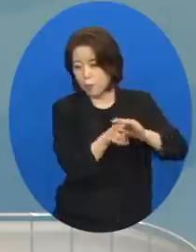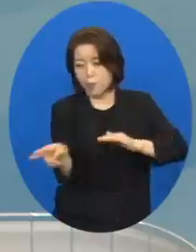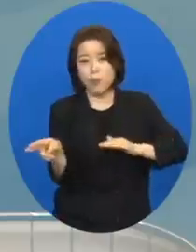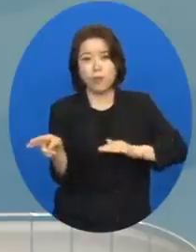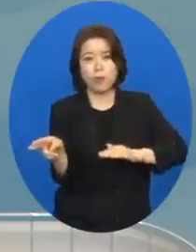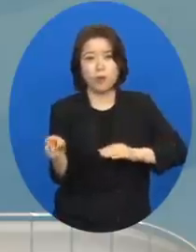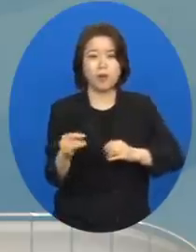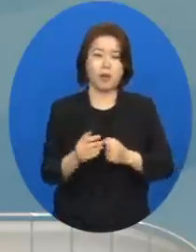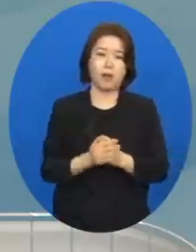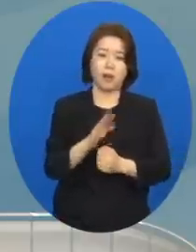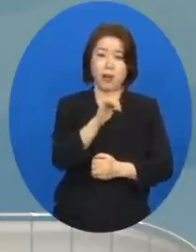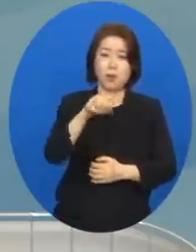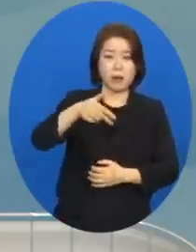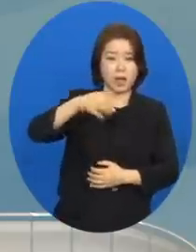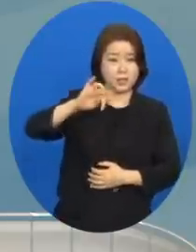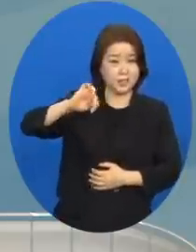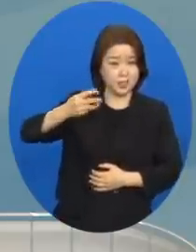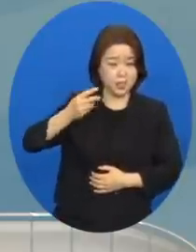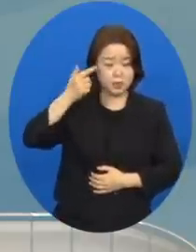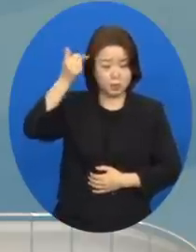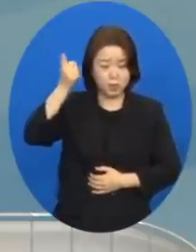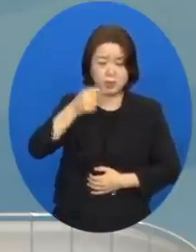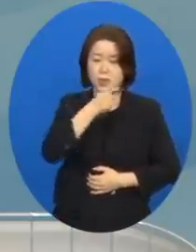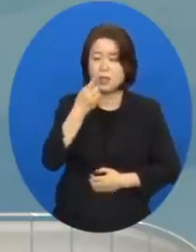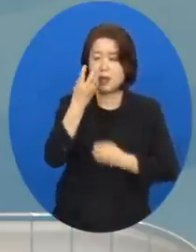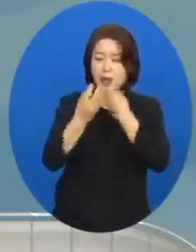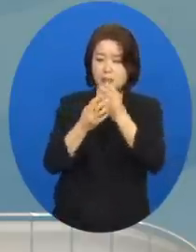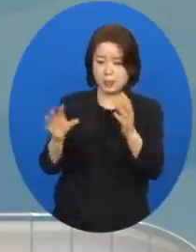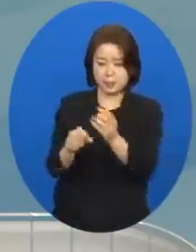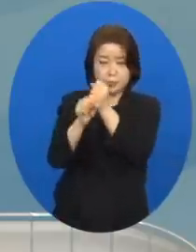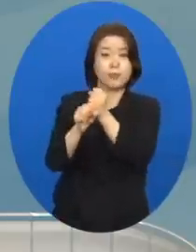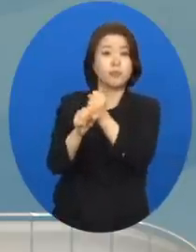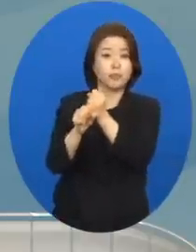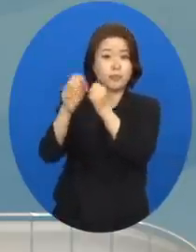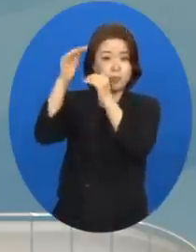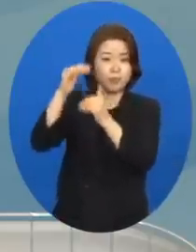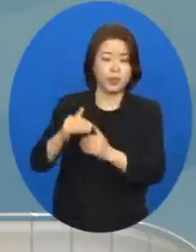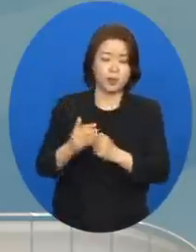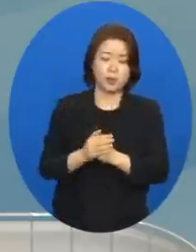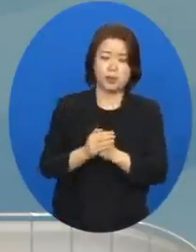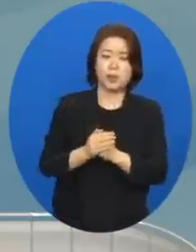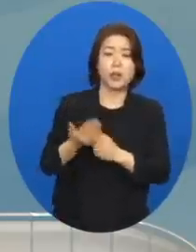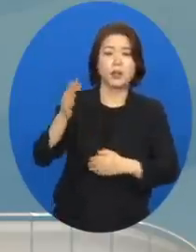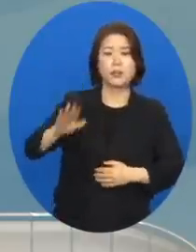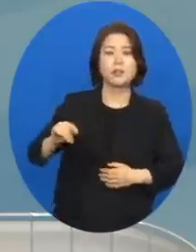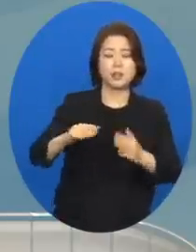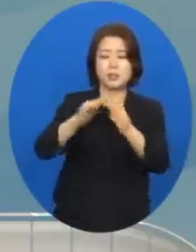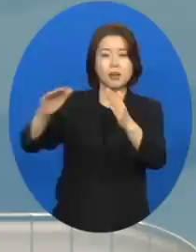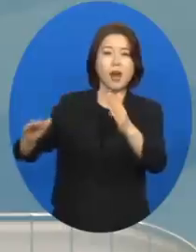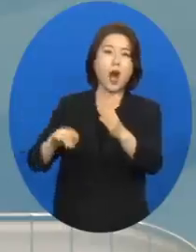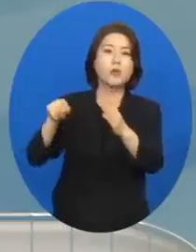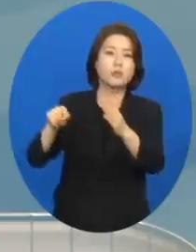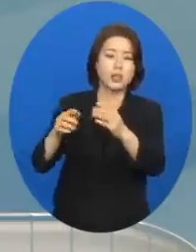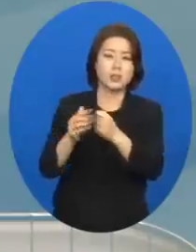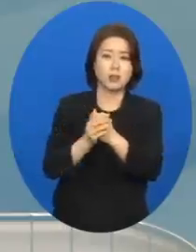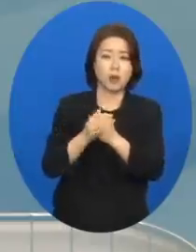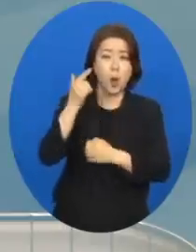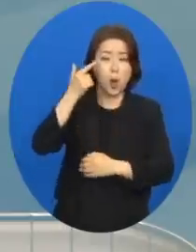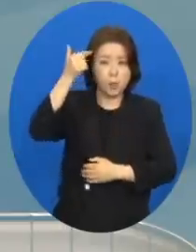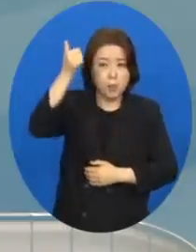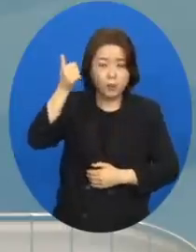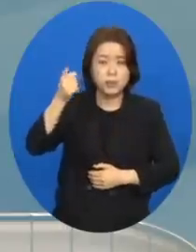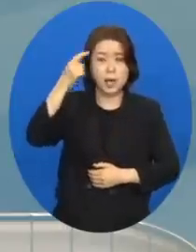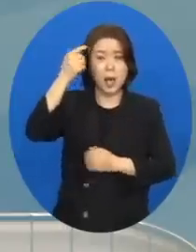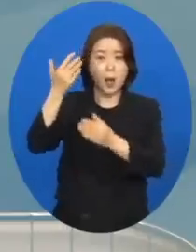방지일 목사님의 간증을 그냥 최대한 압축한 겁니다. 그 가문에서 목사와 박사가